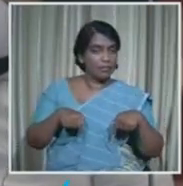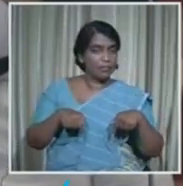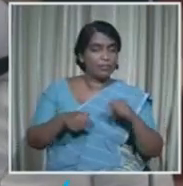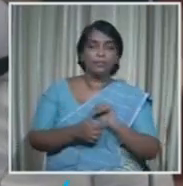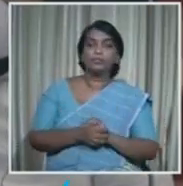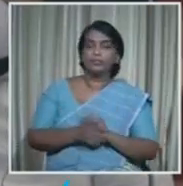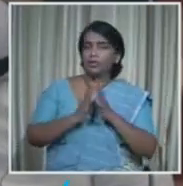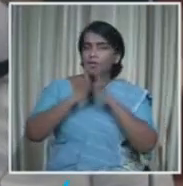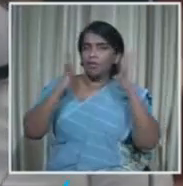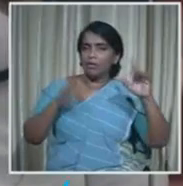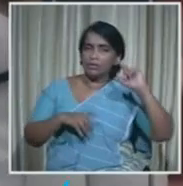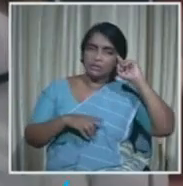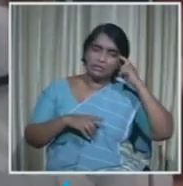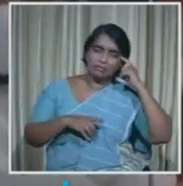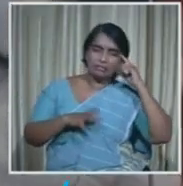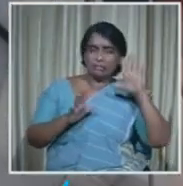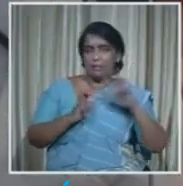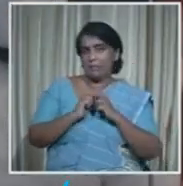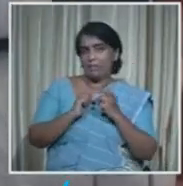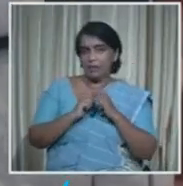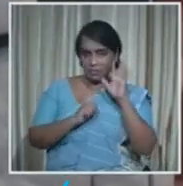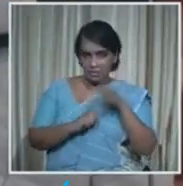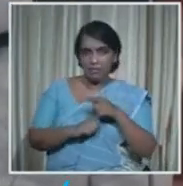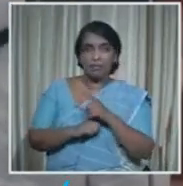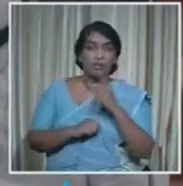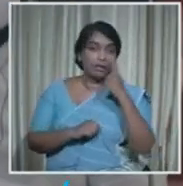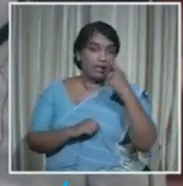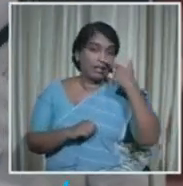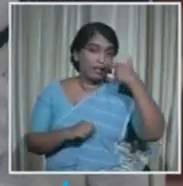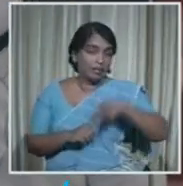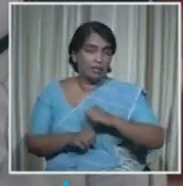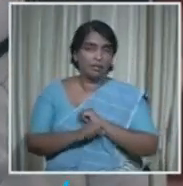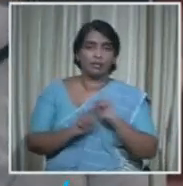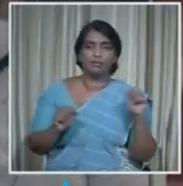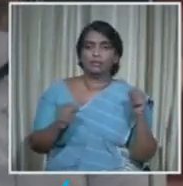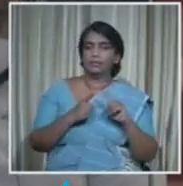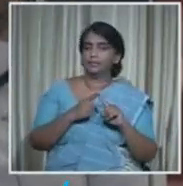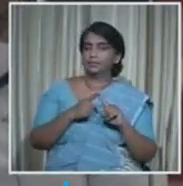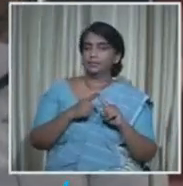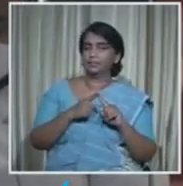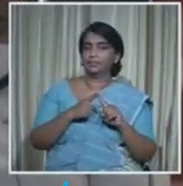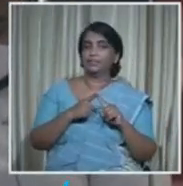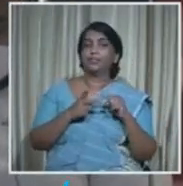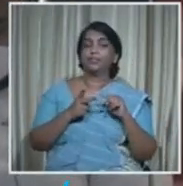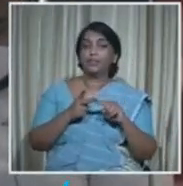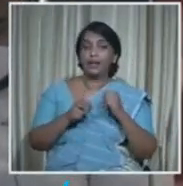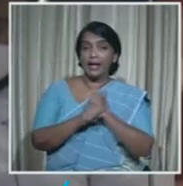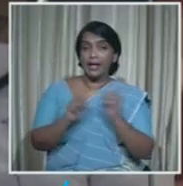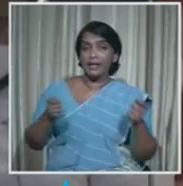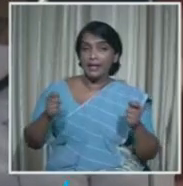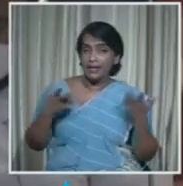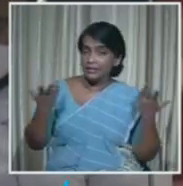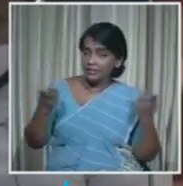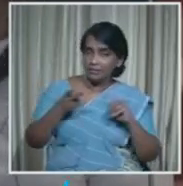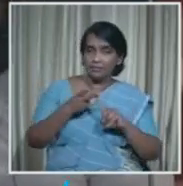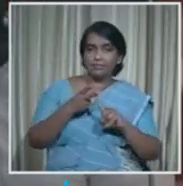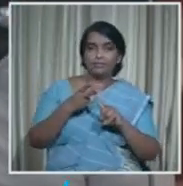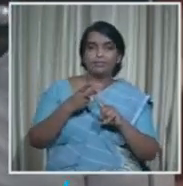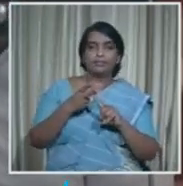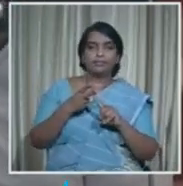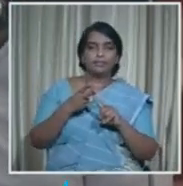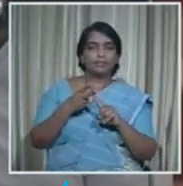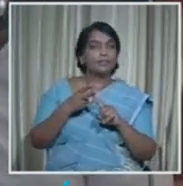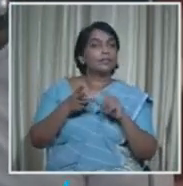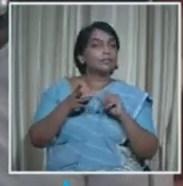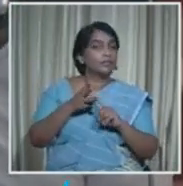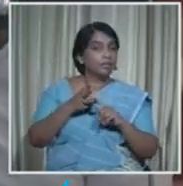Loku wedana akin. Ekak tel tika natuwa. Ekak gas tika natuwa.